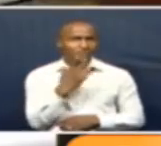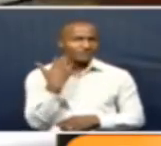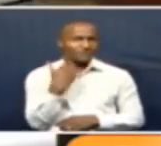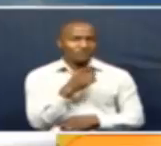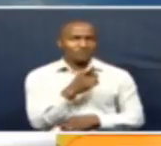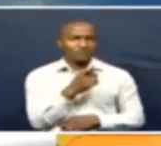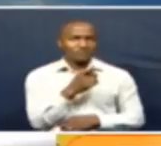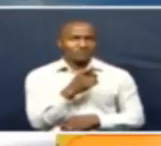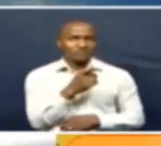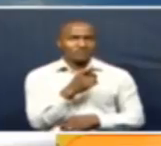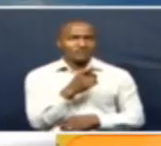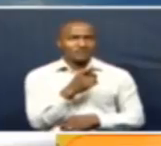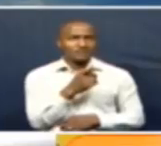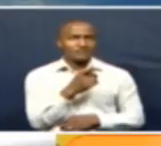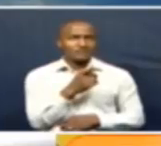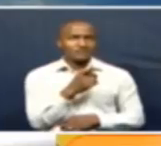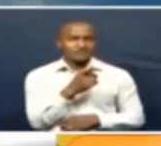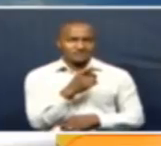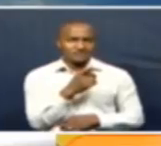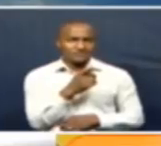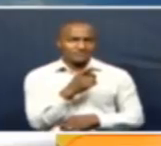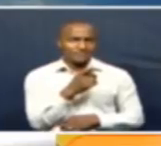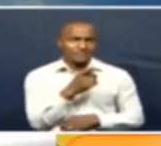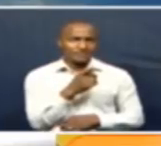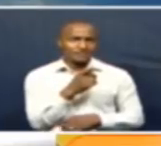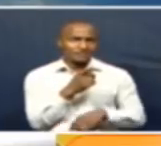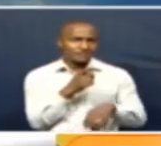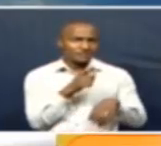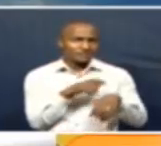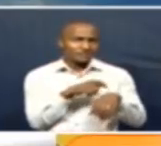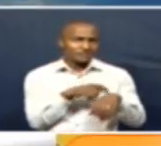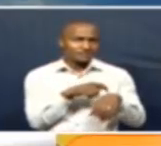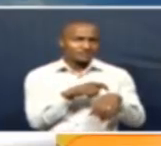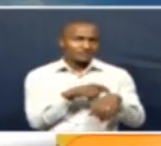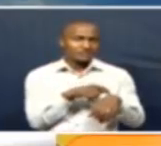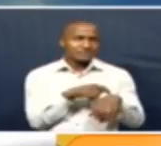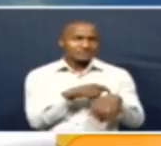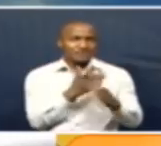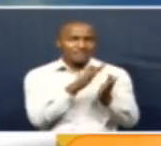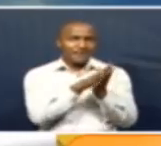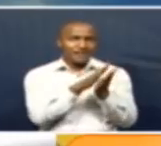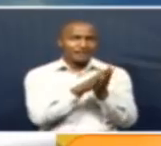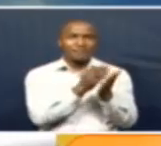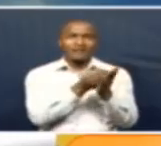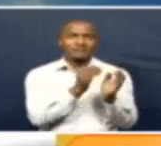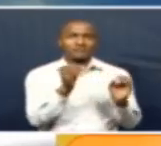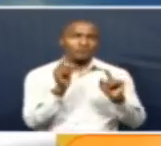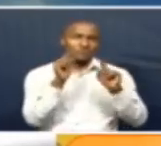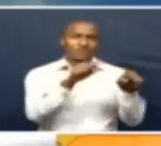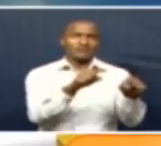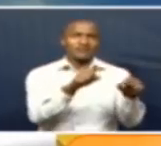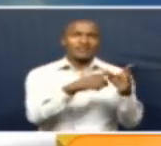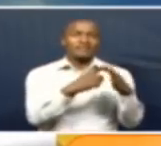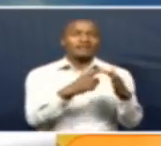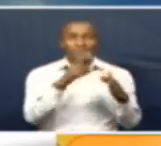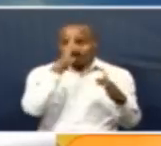lakini si wakati nikiwa mtoto. Kuna wakati bangi zilikuwa zipelekwi pesa na tukaenda kuiba na polisi